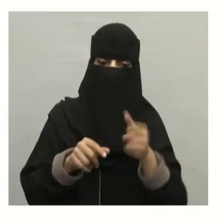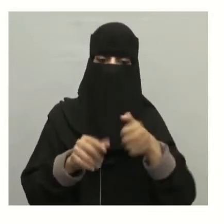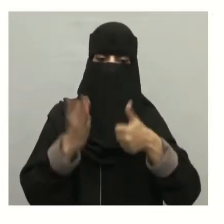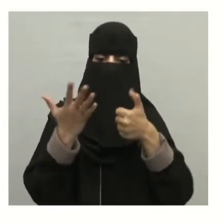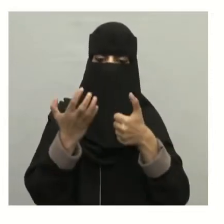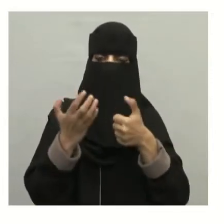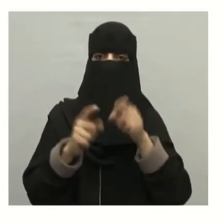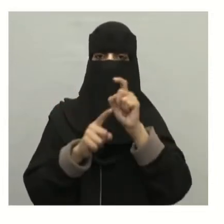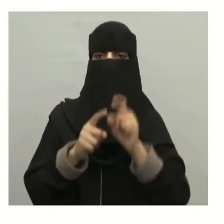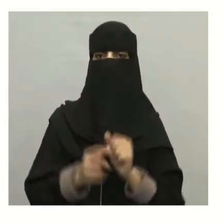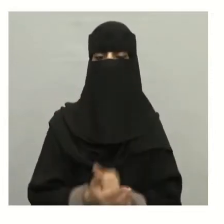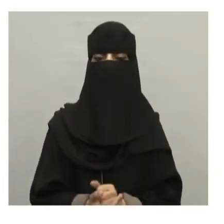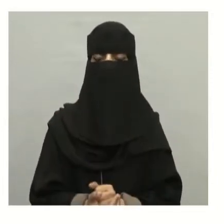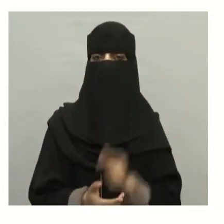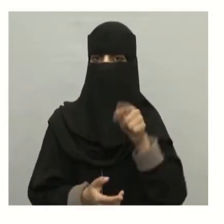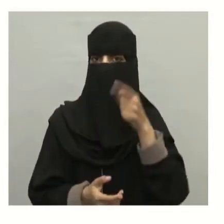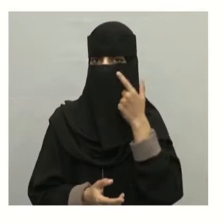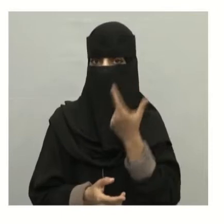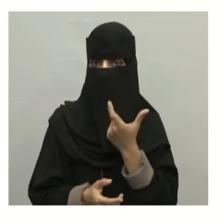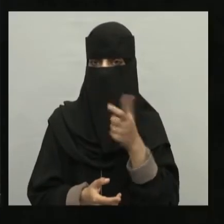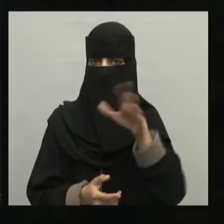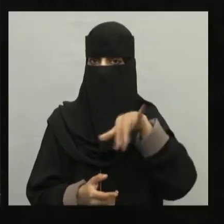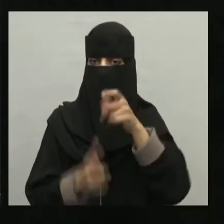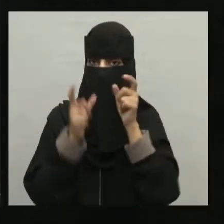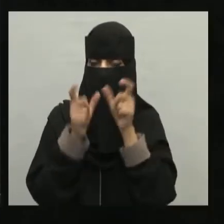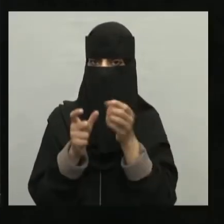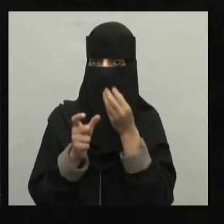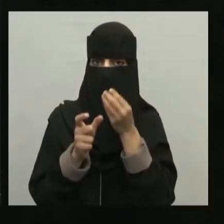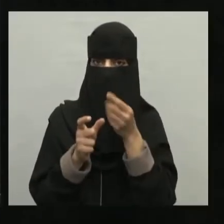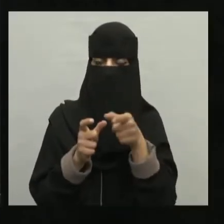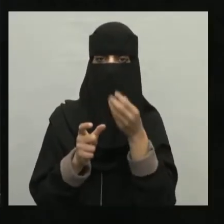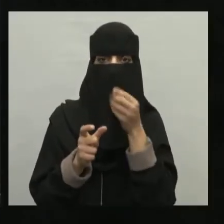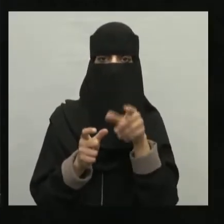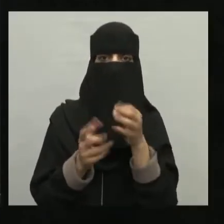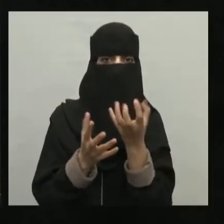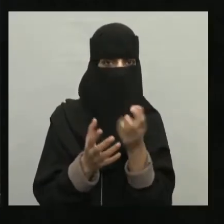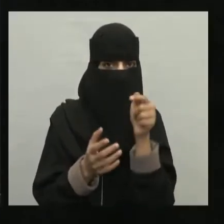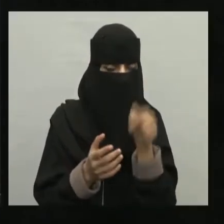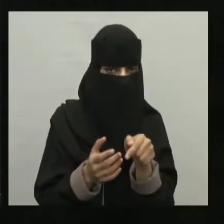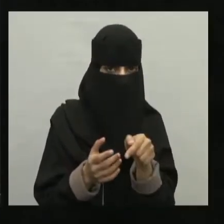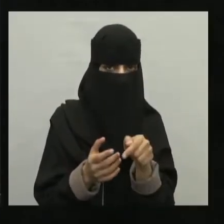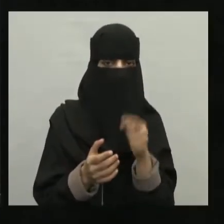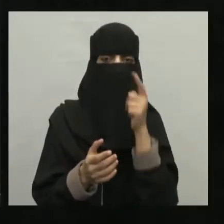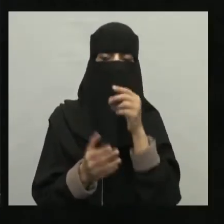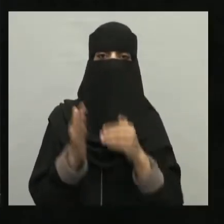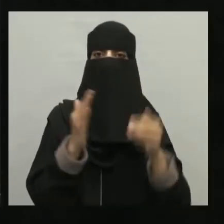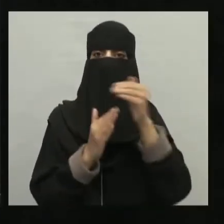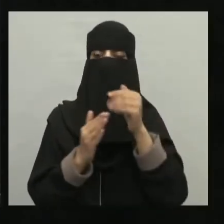من 60 درجة مئوية. لذلك ذكرت لك أن تحفظ في إذا كانت هناك تسخين وسخن